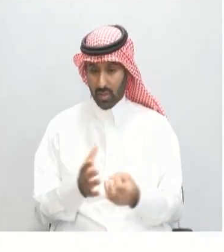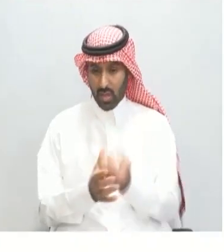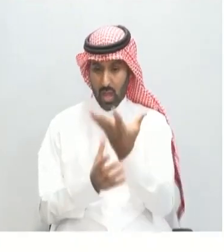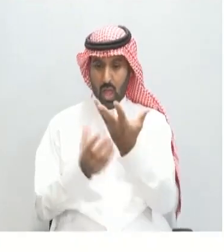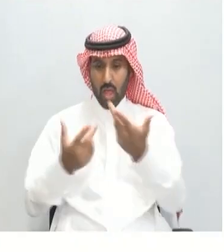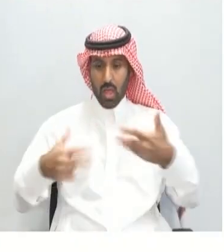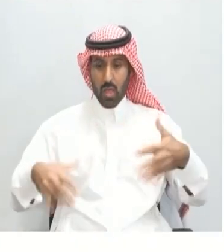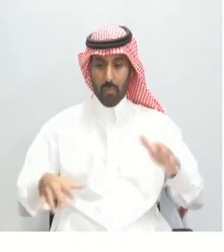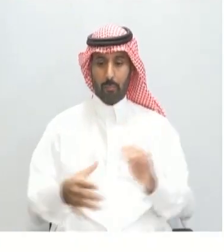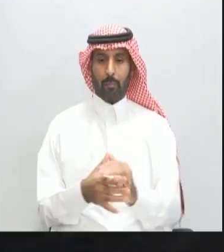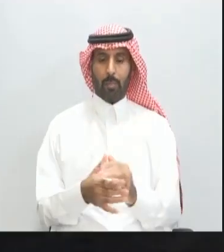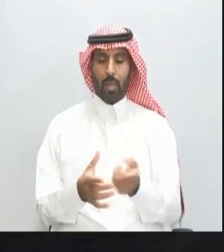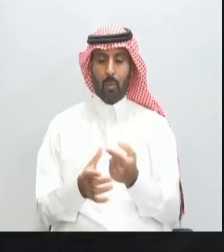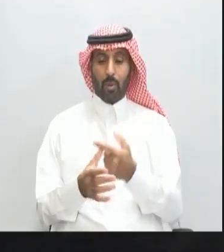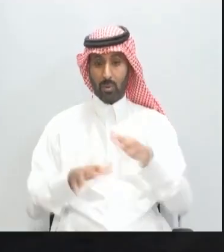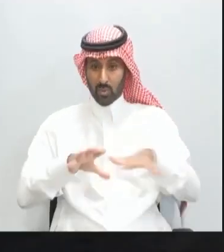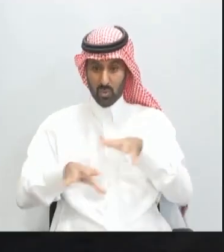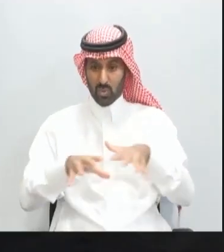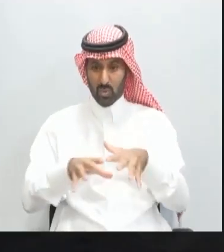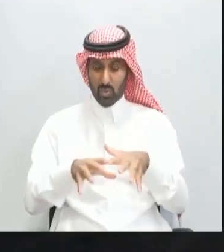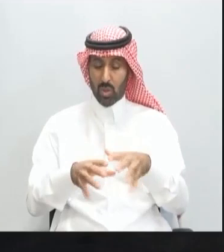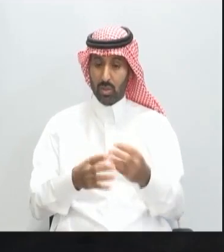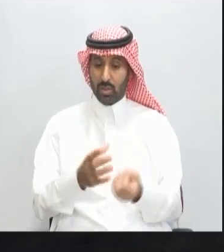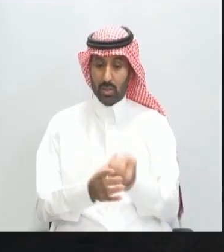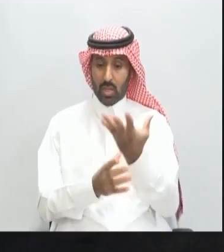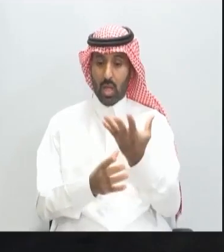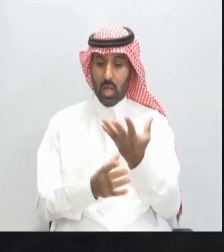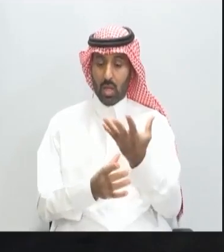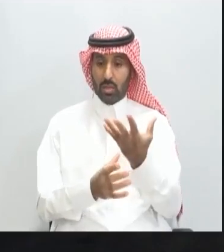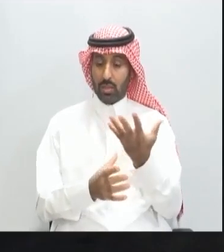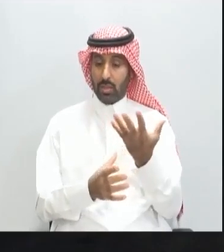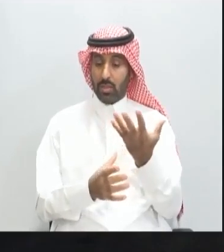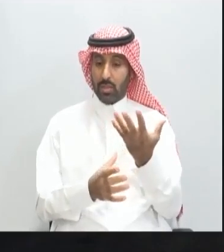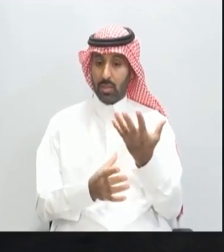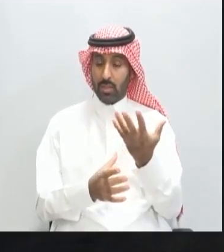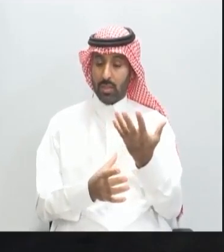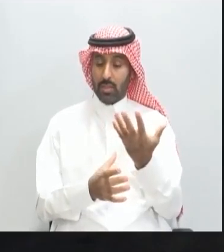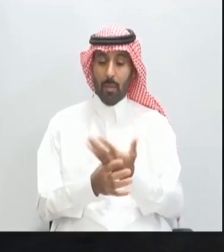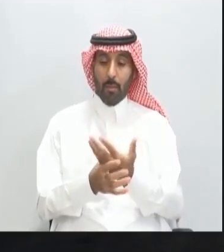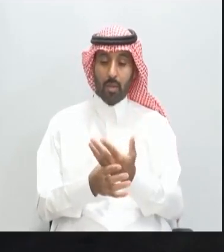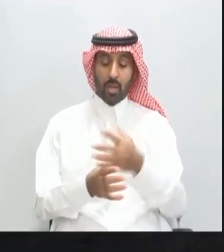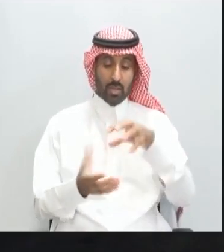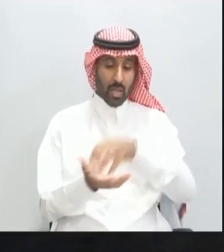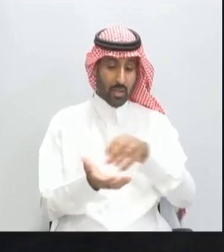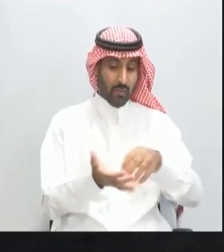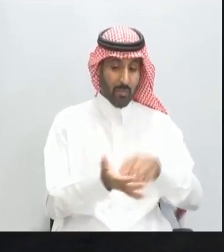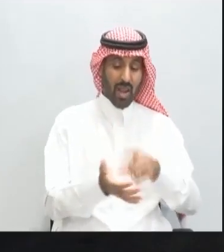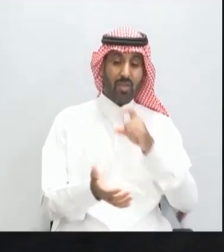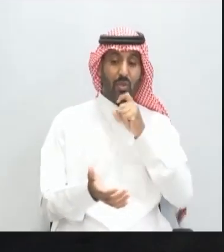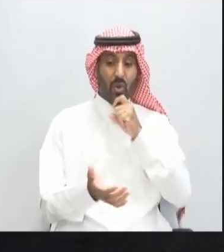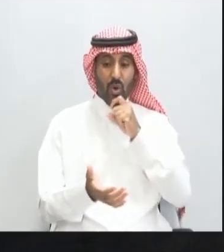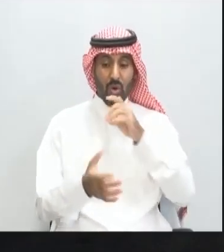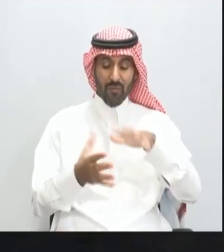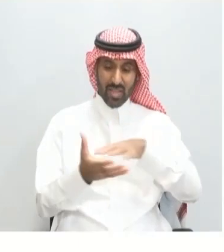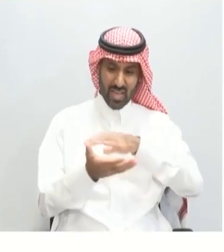كما ذكرنا ان الزلازل والبراكين كلها تحدث في مناطق احسنتم في مناطق ضعف